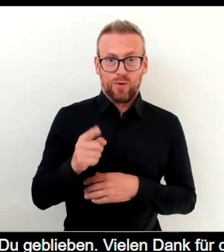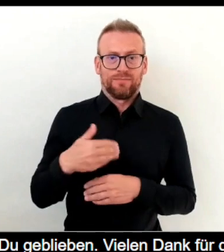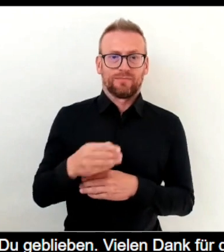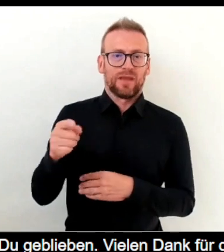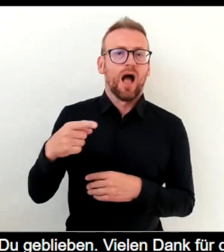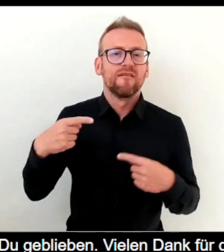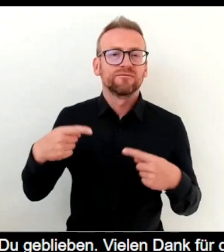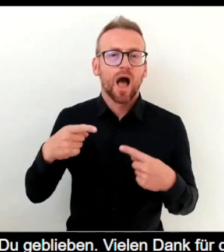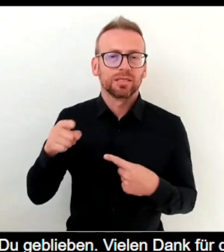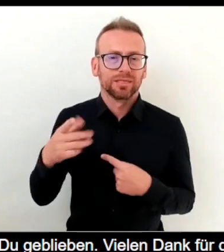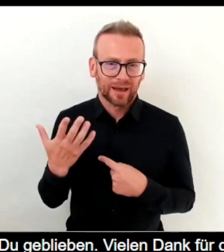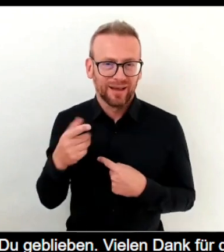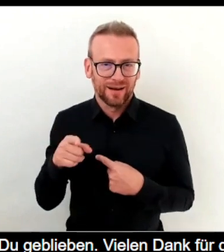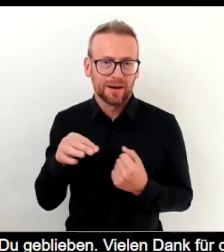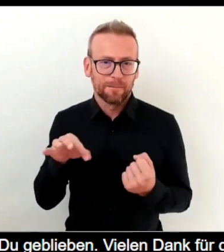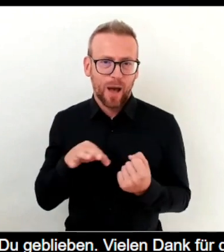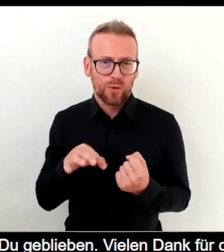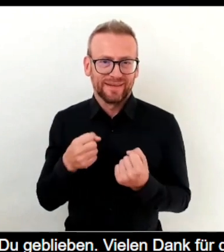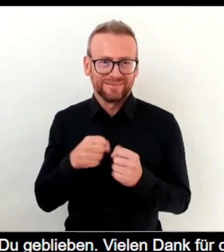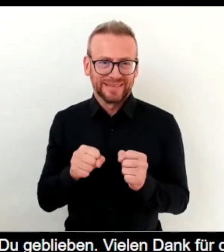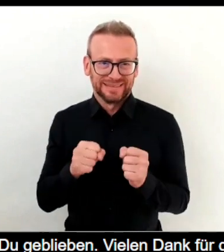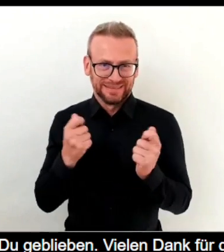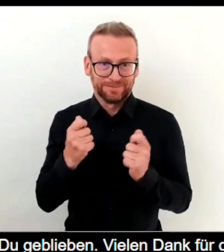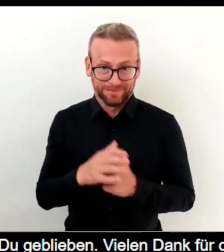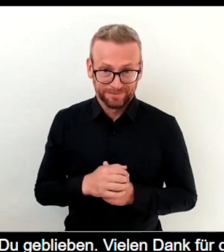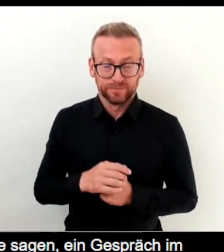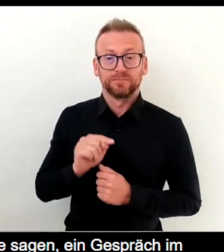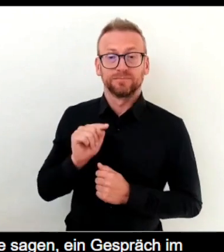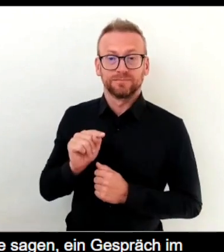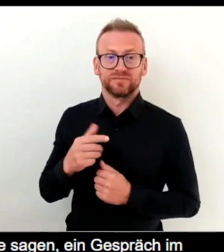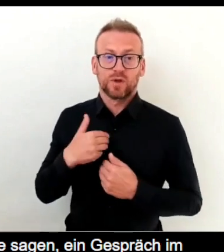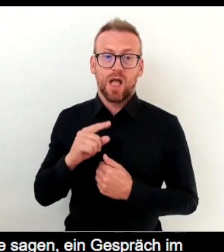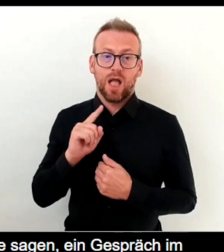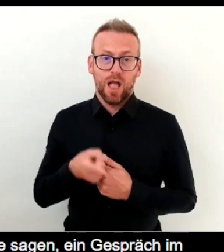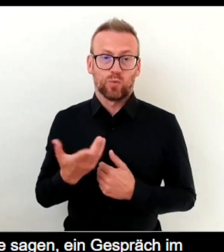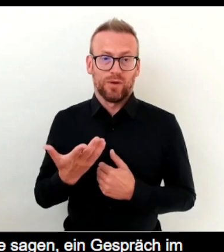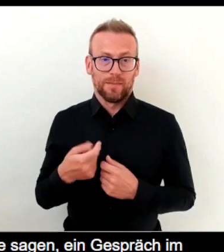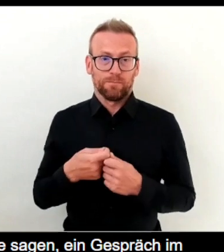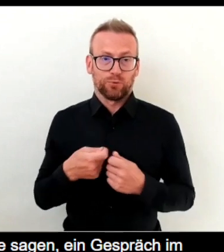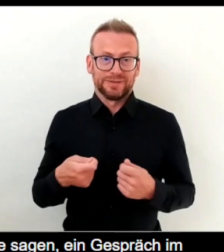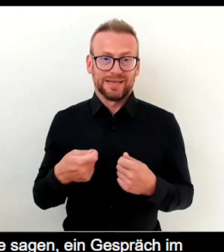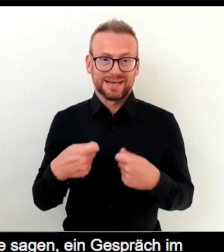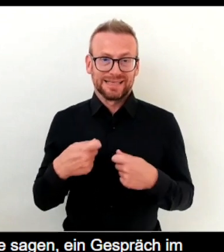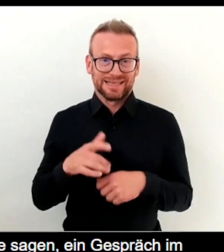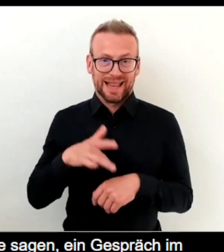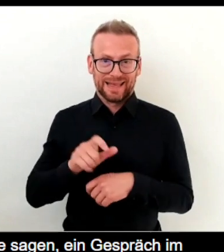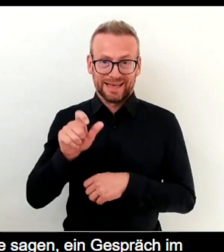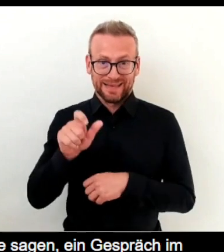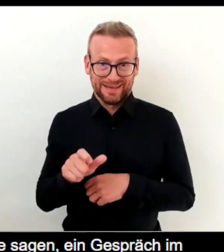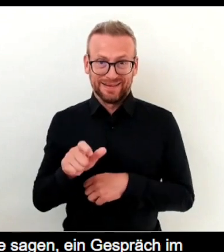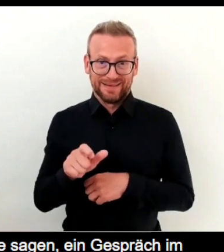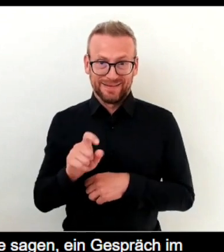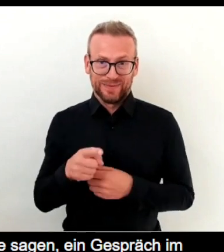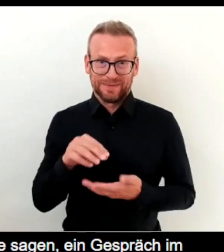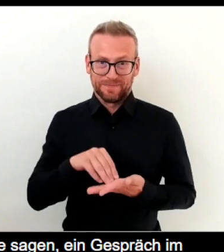Ursula von der Leyen, Ernst Albrecht, war damals Kabinettschef des zuständigen Wettbewerbskommissars, der dabei war. Also es schließen sich dann